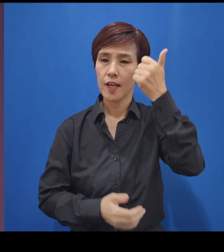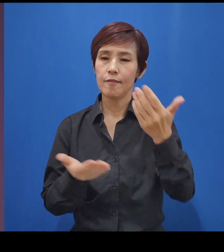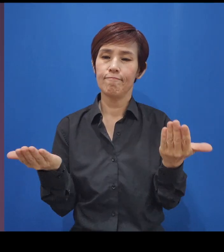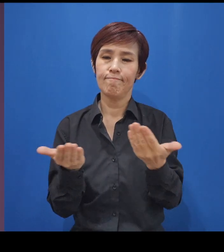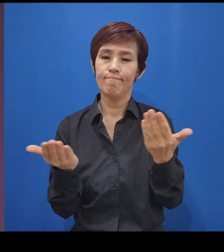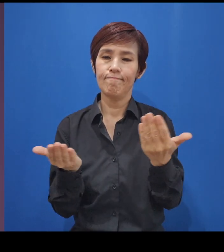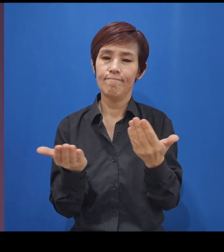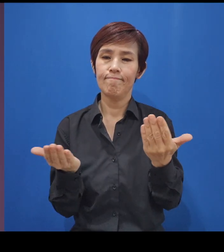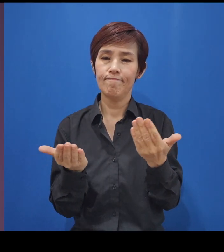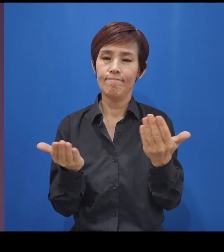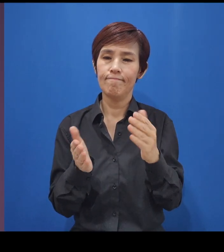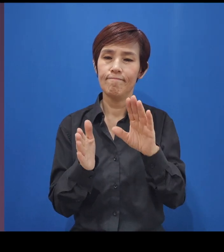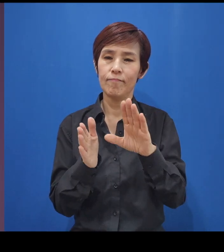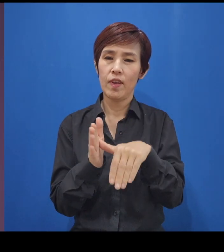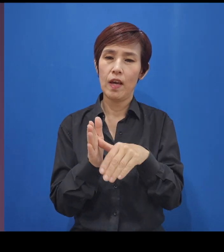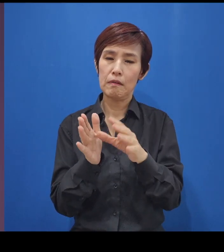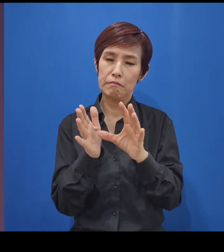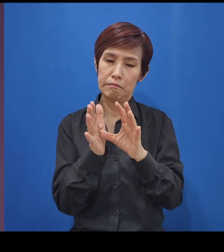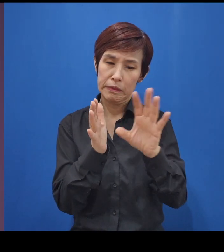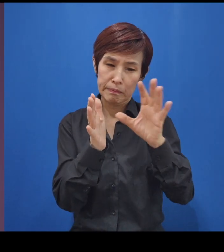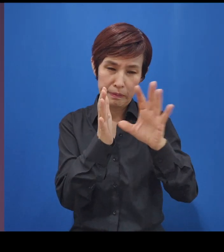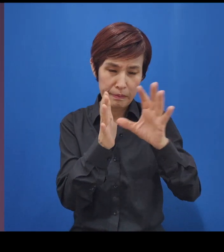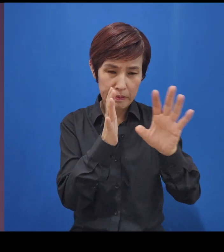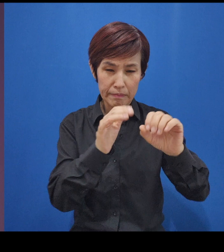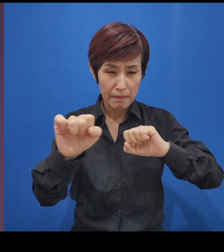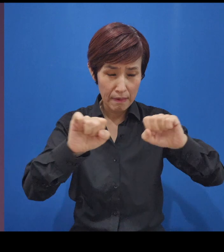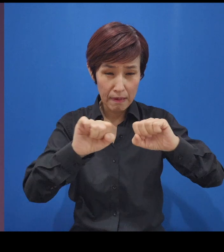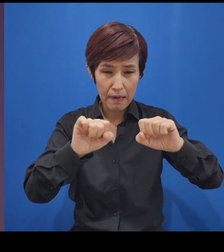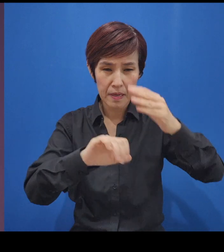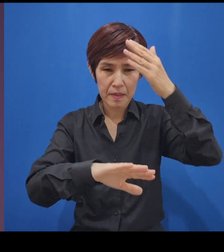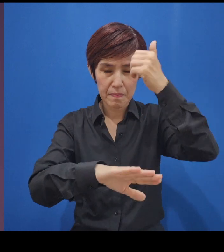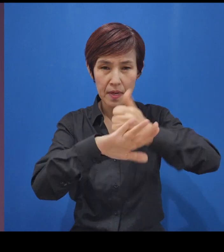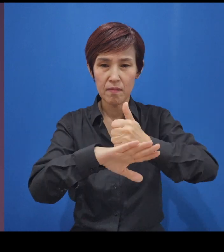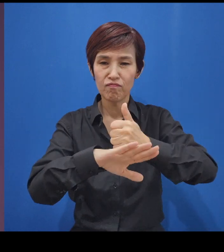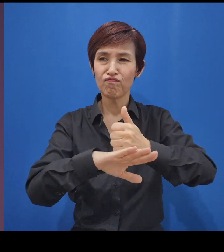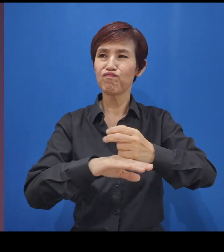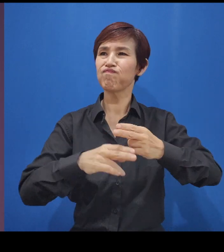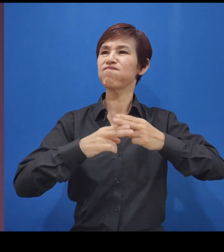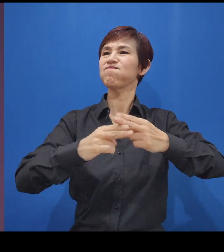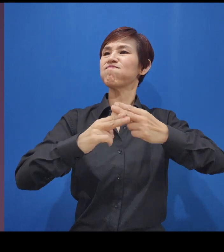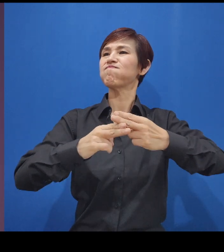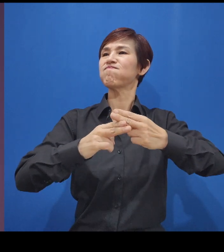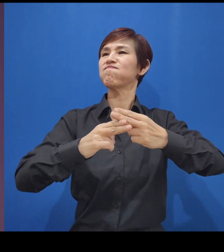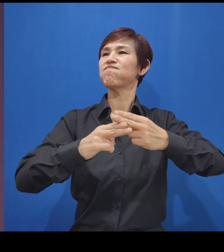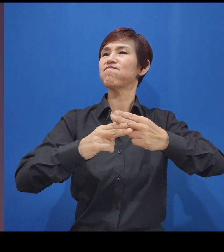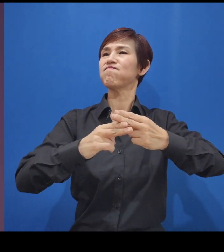목회하는 과정이 이상한 모습을 보이더니 마지막에는 자신이 왕이 돼요.